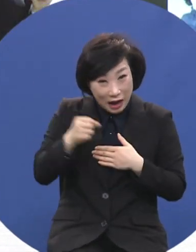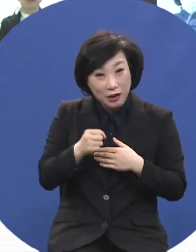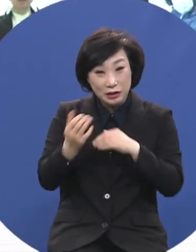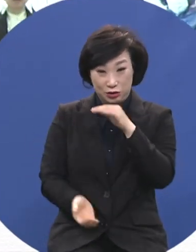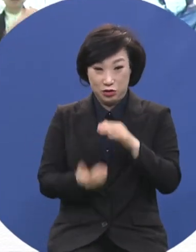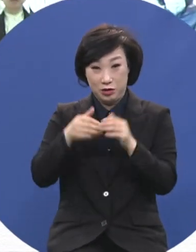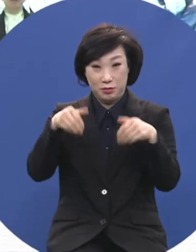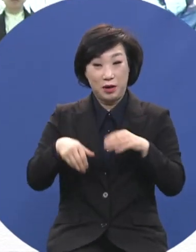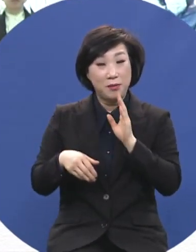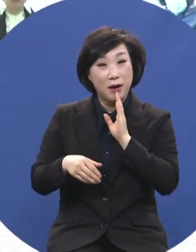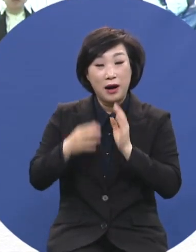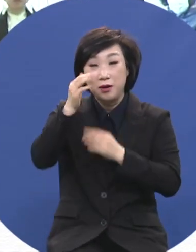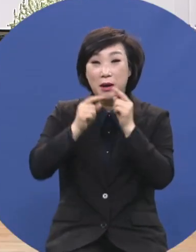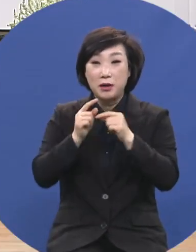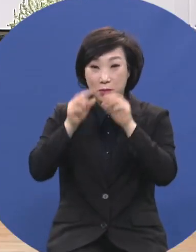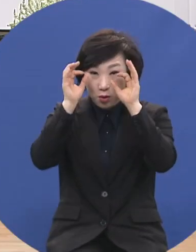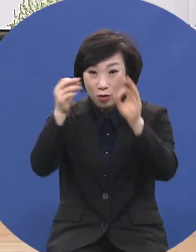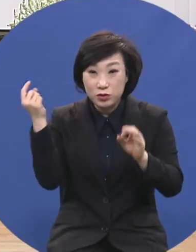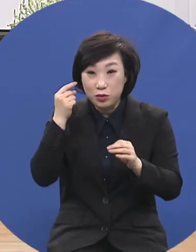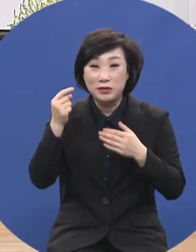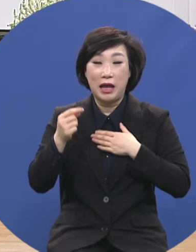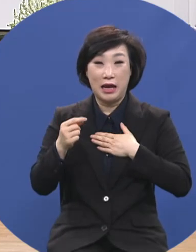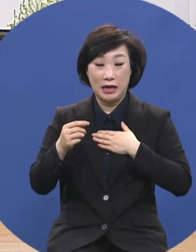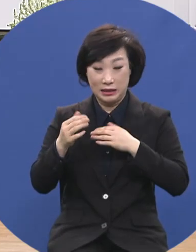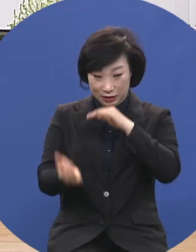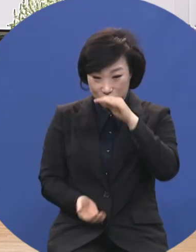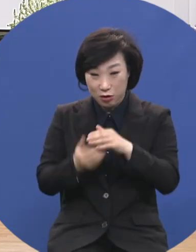말씀이 들리거든 나에게 이루어지게 하라 이 말입니다.